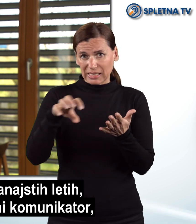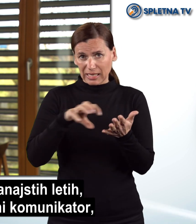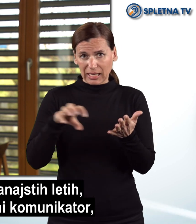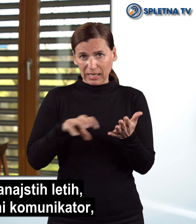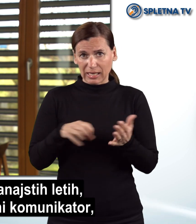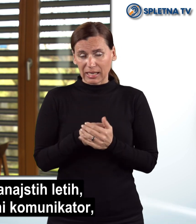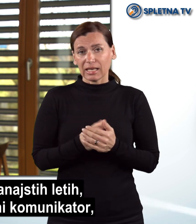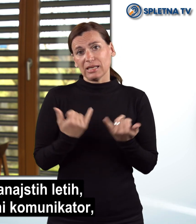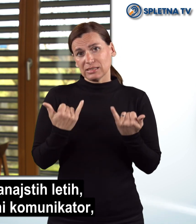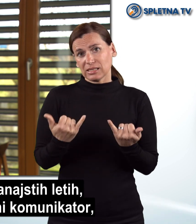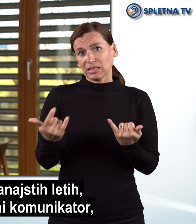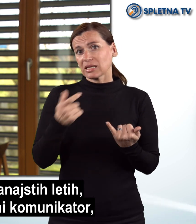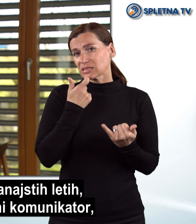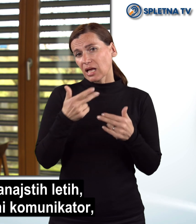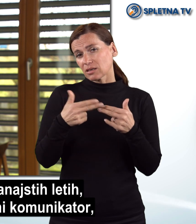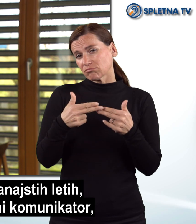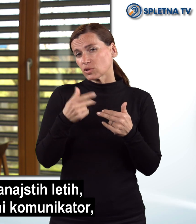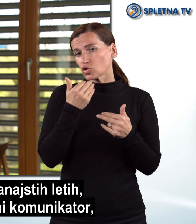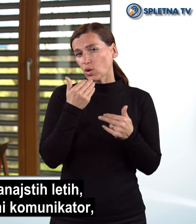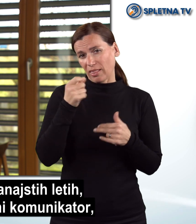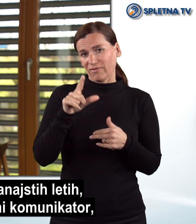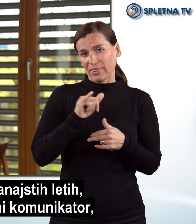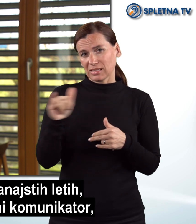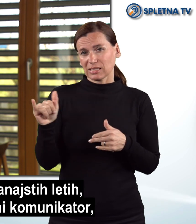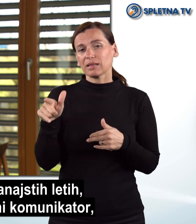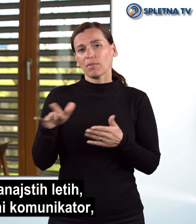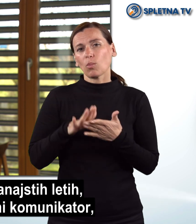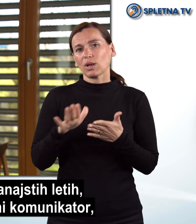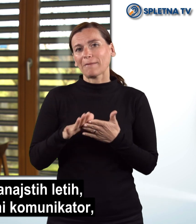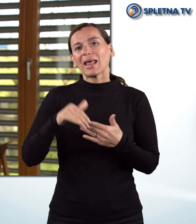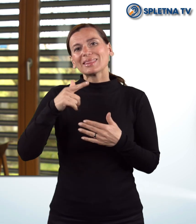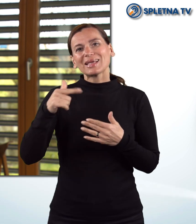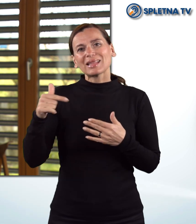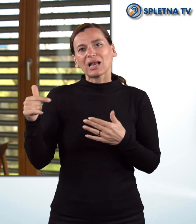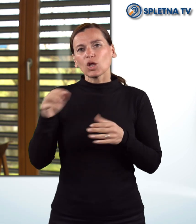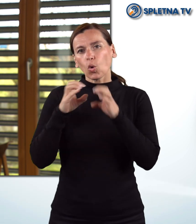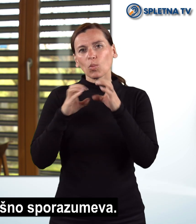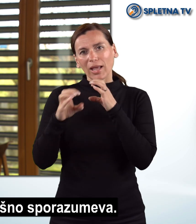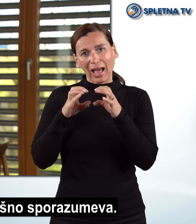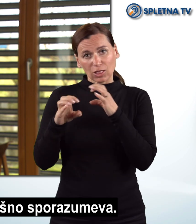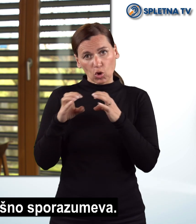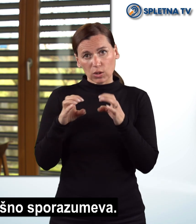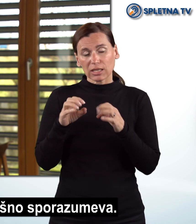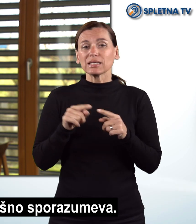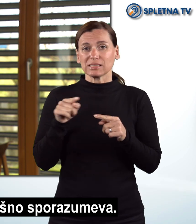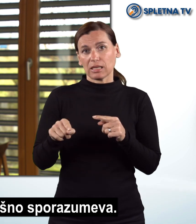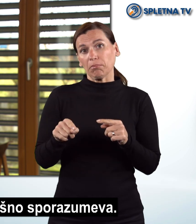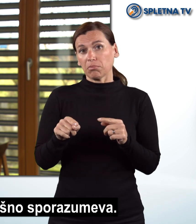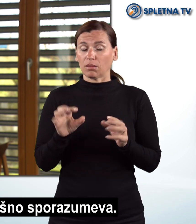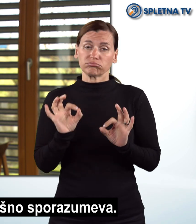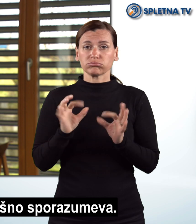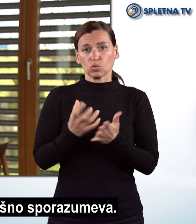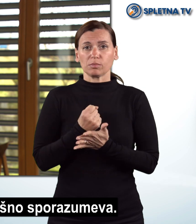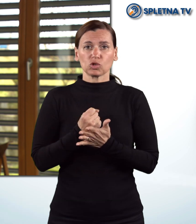Zdaj pri skoraj 12 letih pa uporablja digitalni komunikator, s katerim dokaj